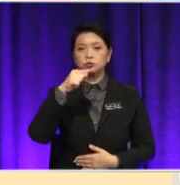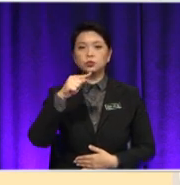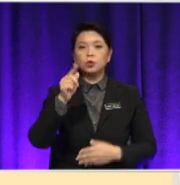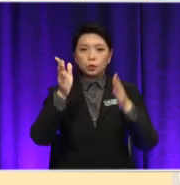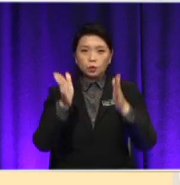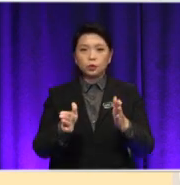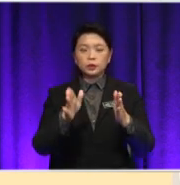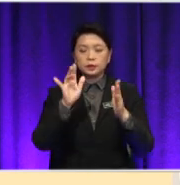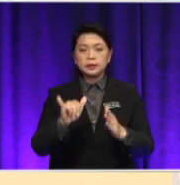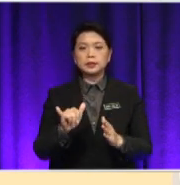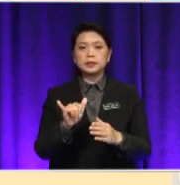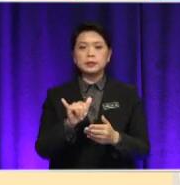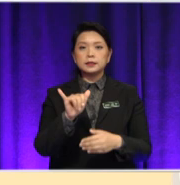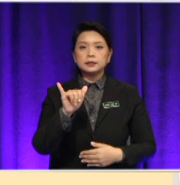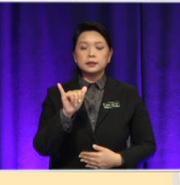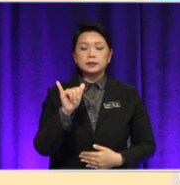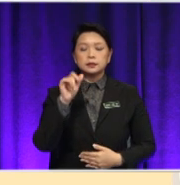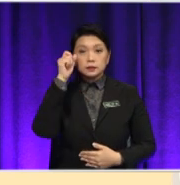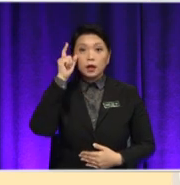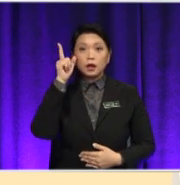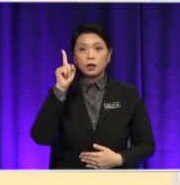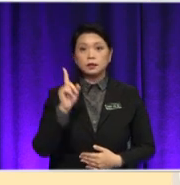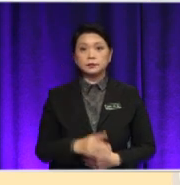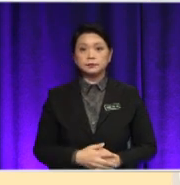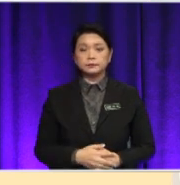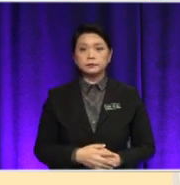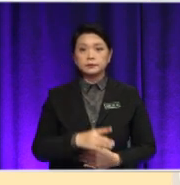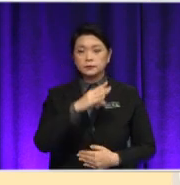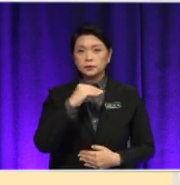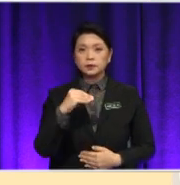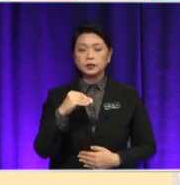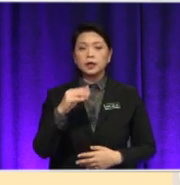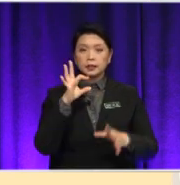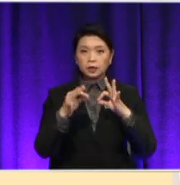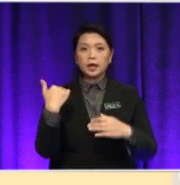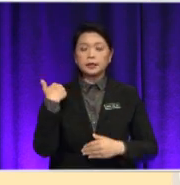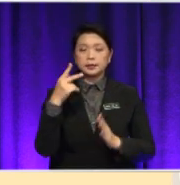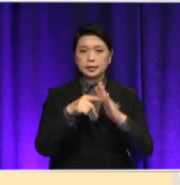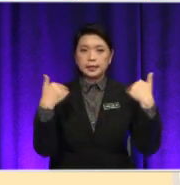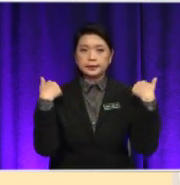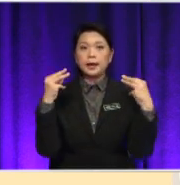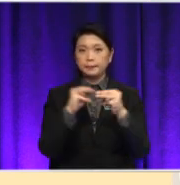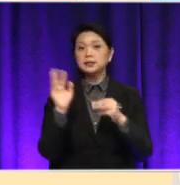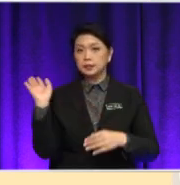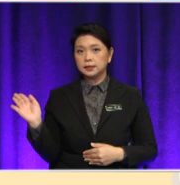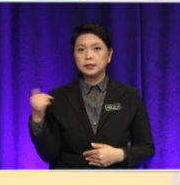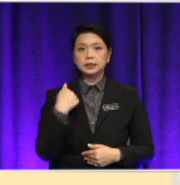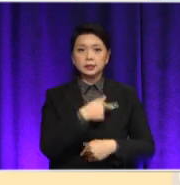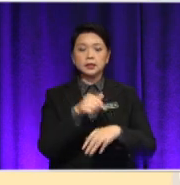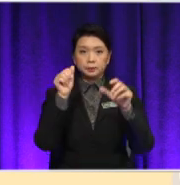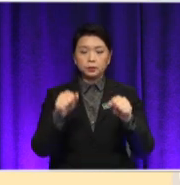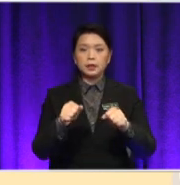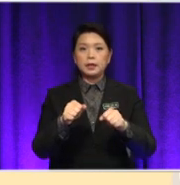yang sedar. Dalam situasi ini, kita hanya boleh panggil ambulans ataupun dial